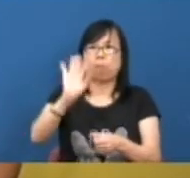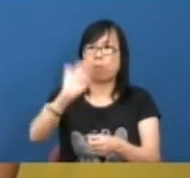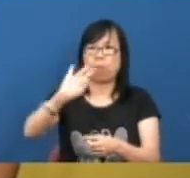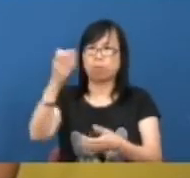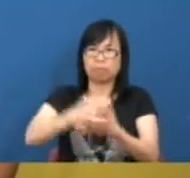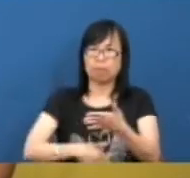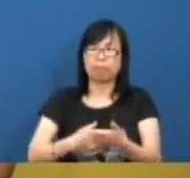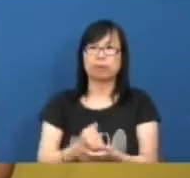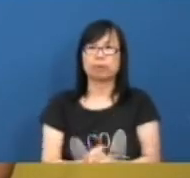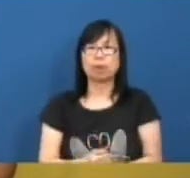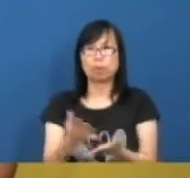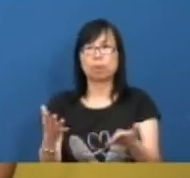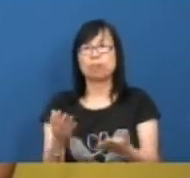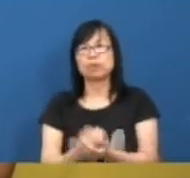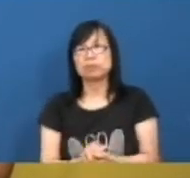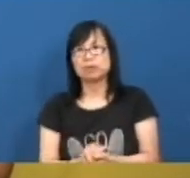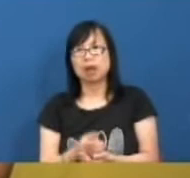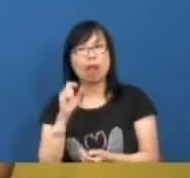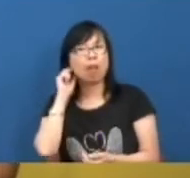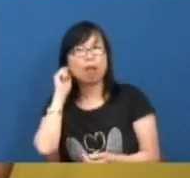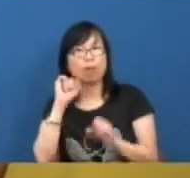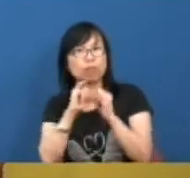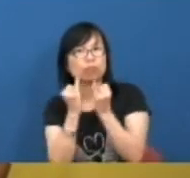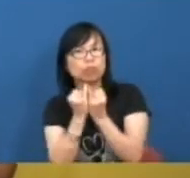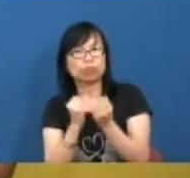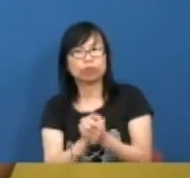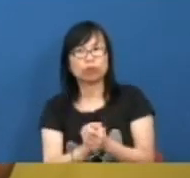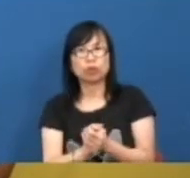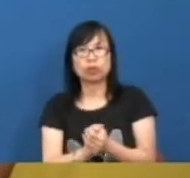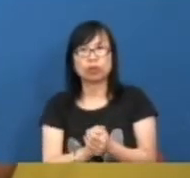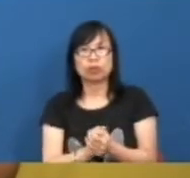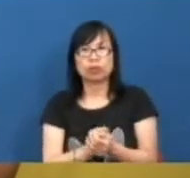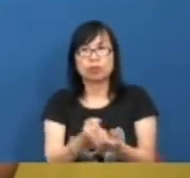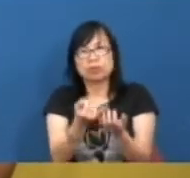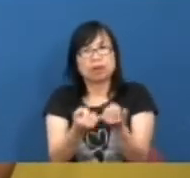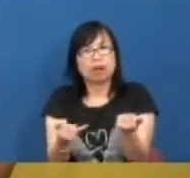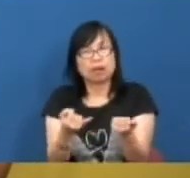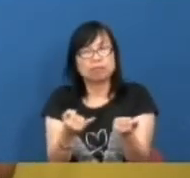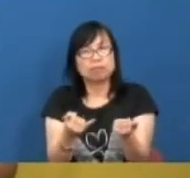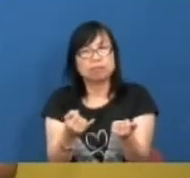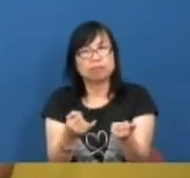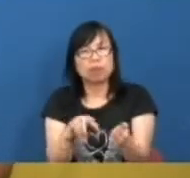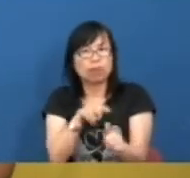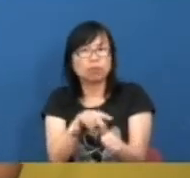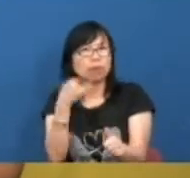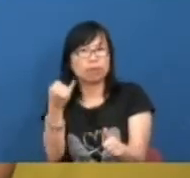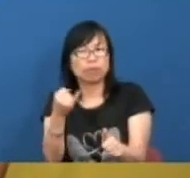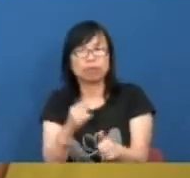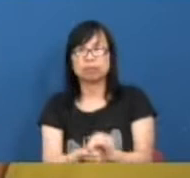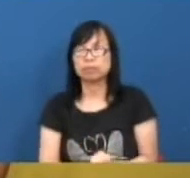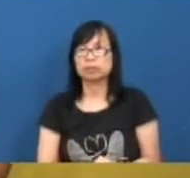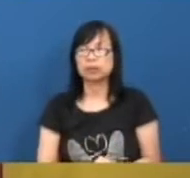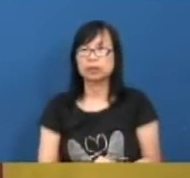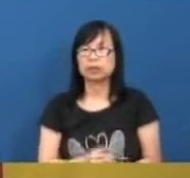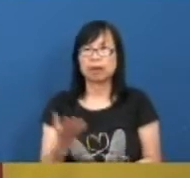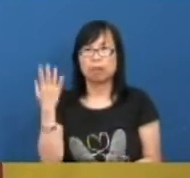婦女即係產後失調有啲即係接近嘅，即係完全都好似控制唔到嘅。咁琴日